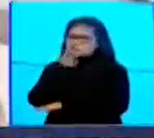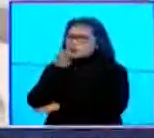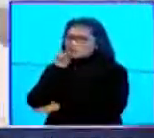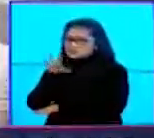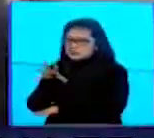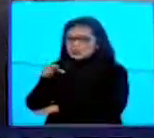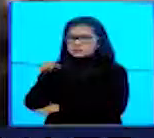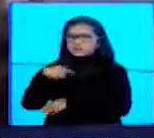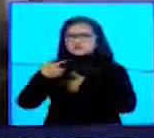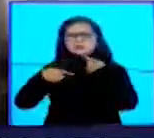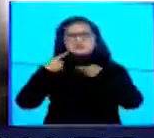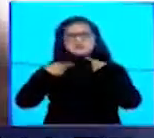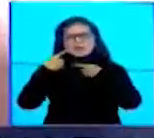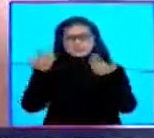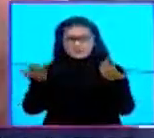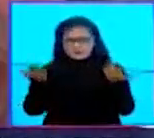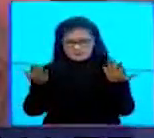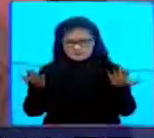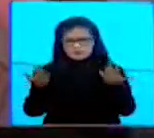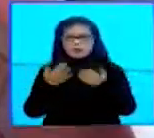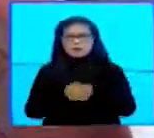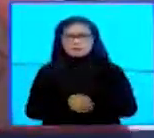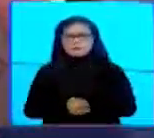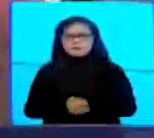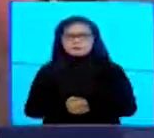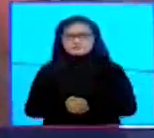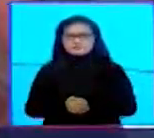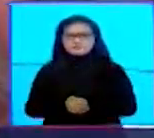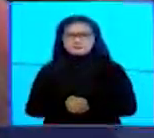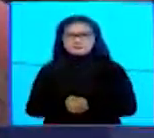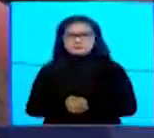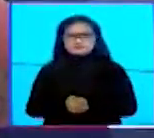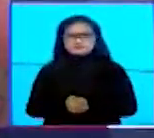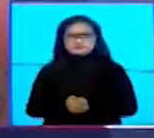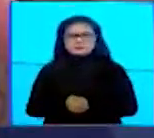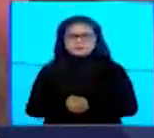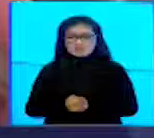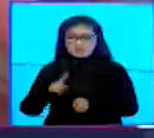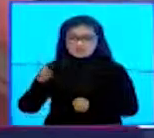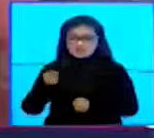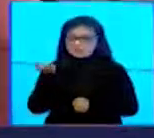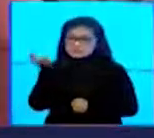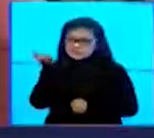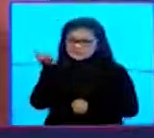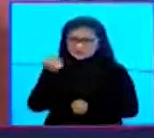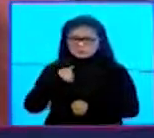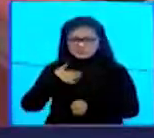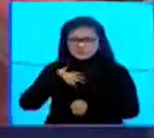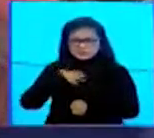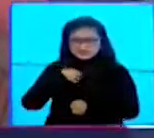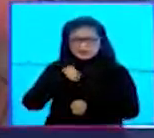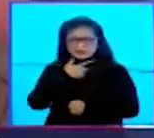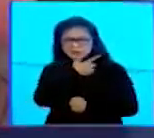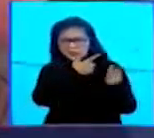selama rekonstruksi berlangsung. Agak sedikit yang mungkin dia agak serut ya, takut dengan hadirnya mereka.